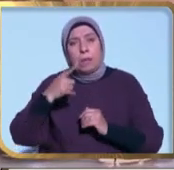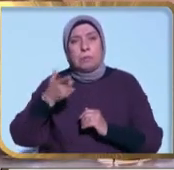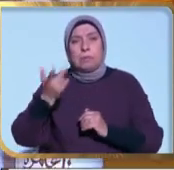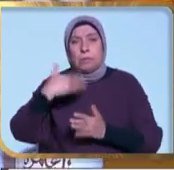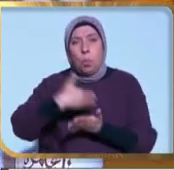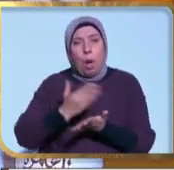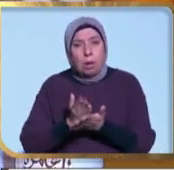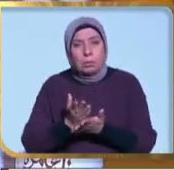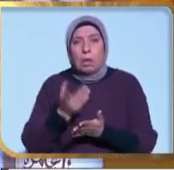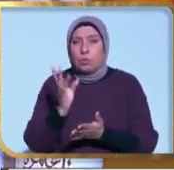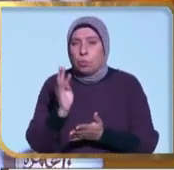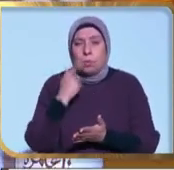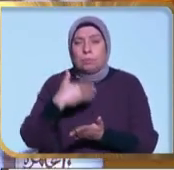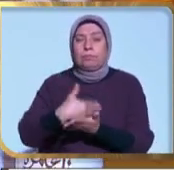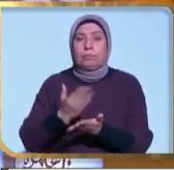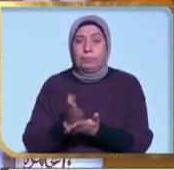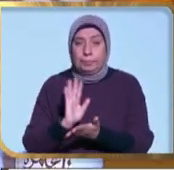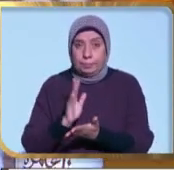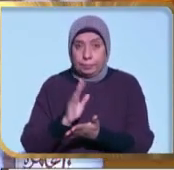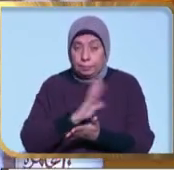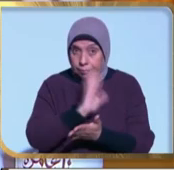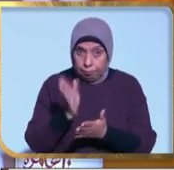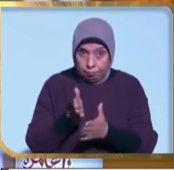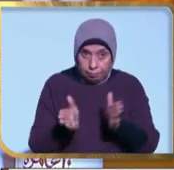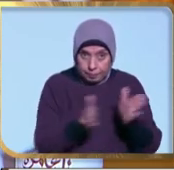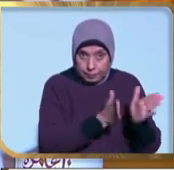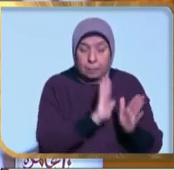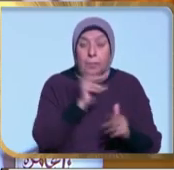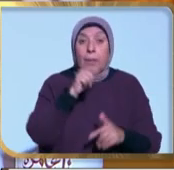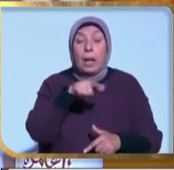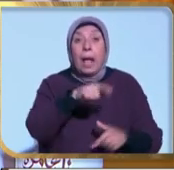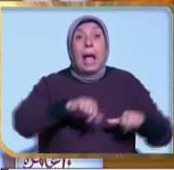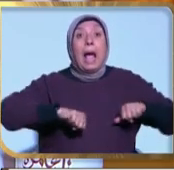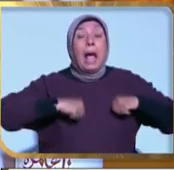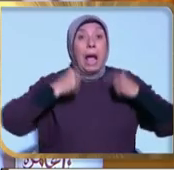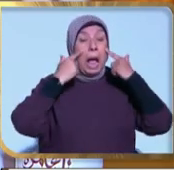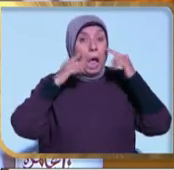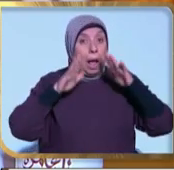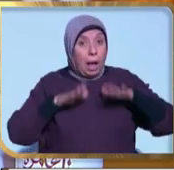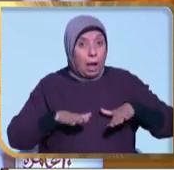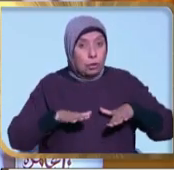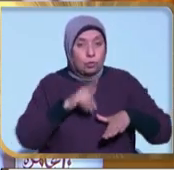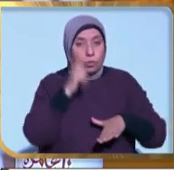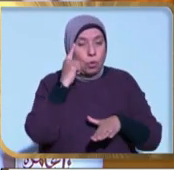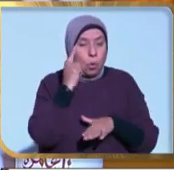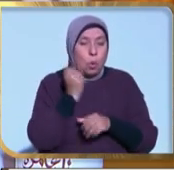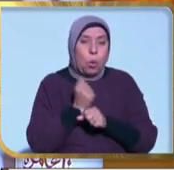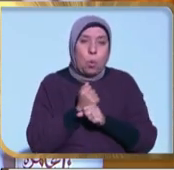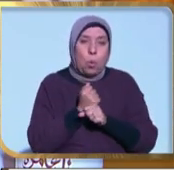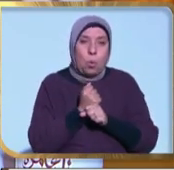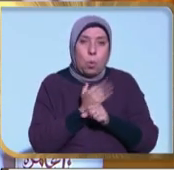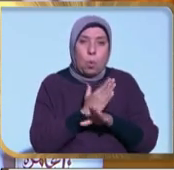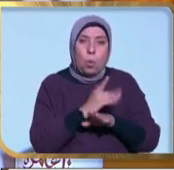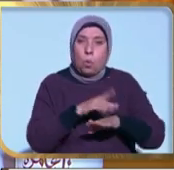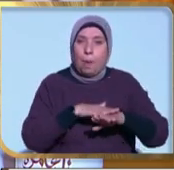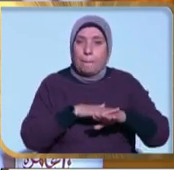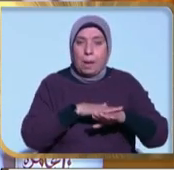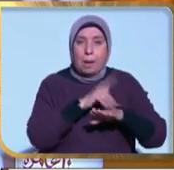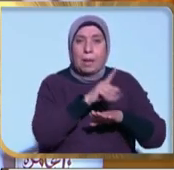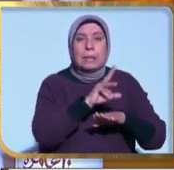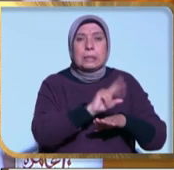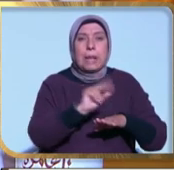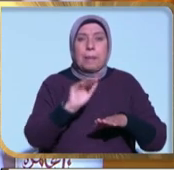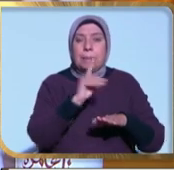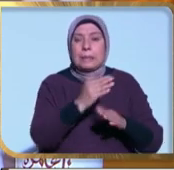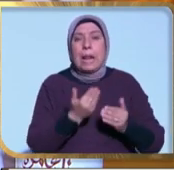للورثه اما التصرف بقى حال الحياه ده ا هو من باب الهديه من باب